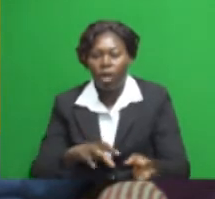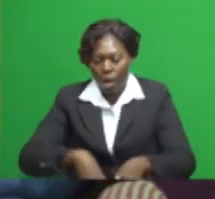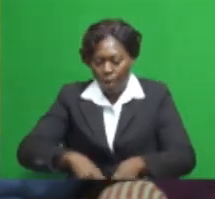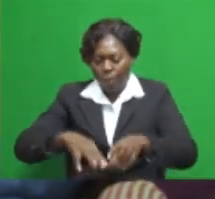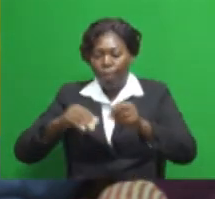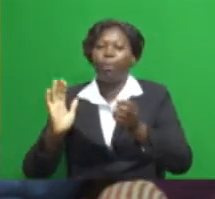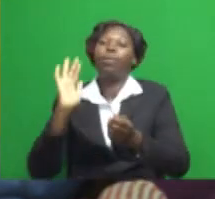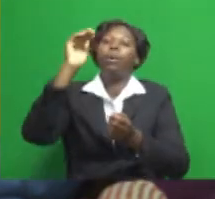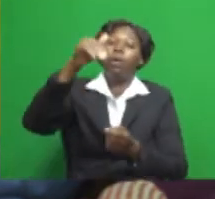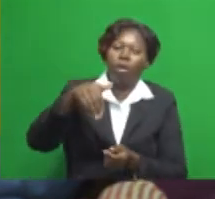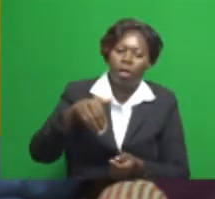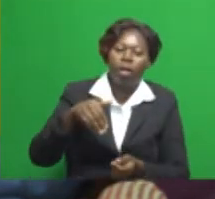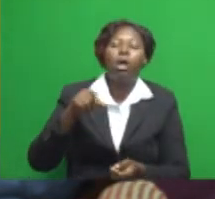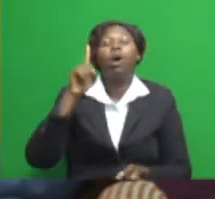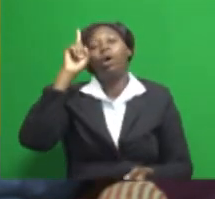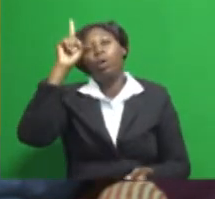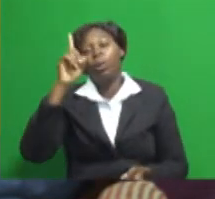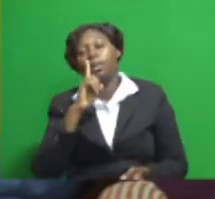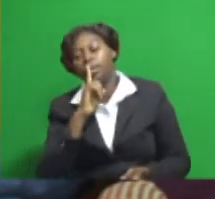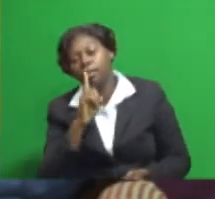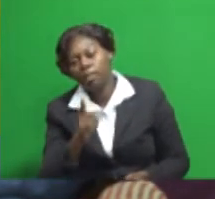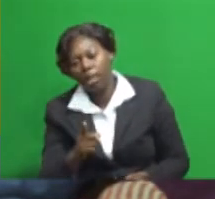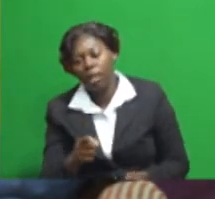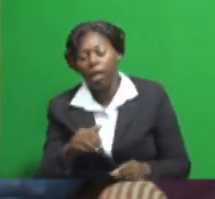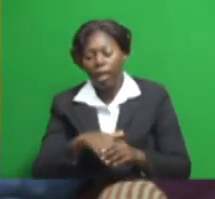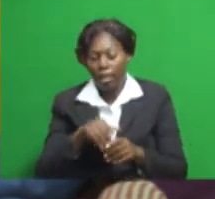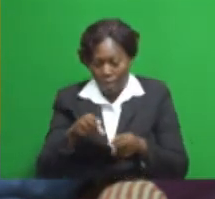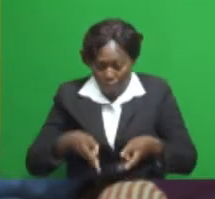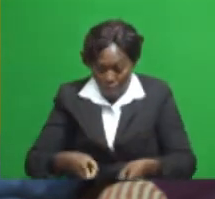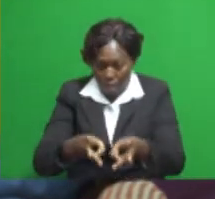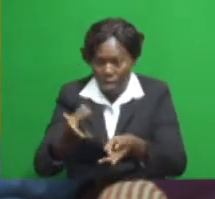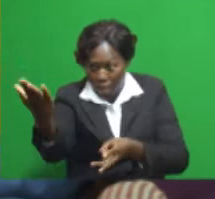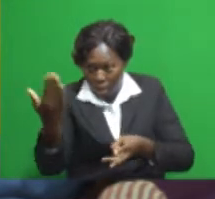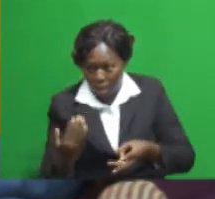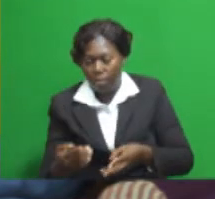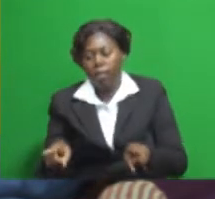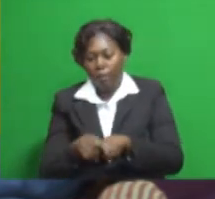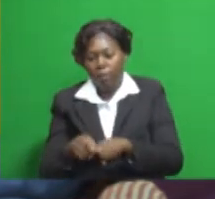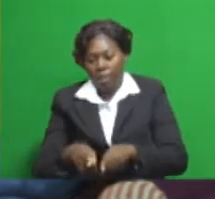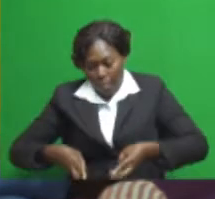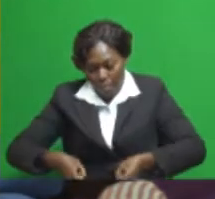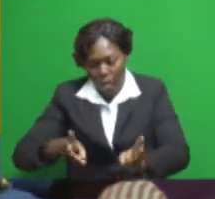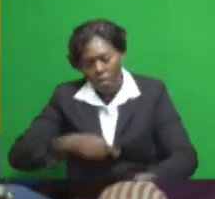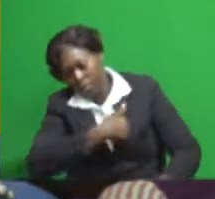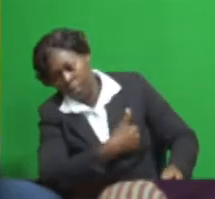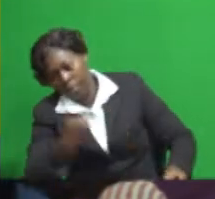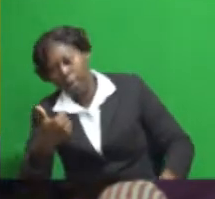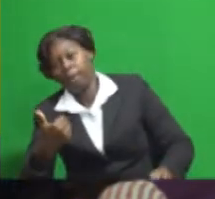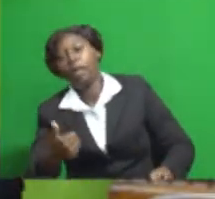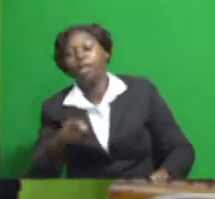pariri. Zvanzi naJehovha, nenzira yaakauya nayo, uchadzoka zvenayo. Haangapindi muguta